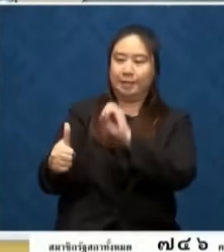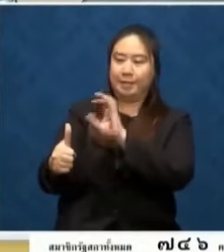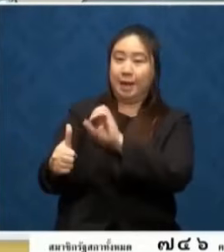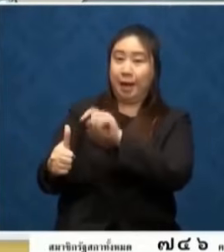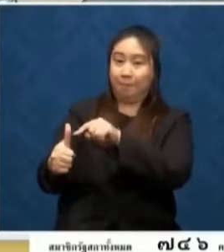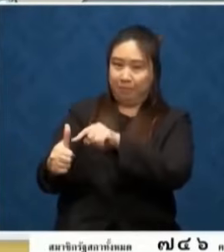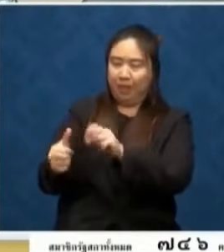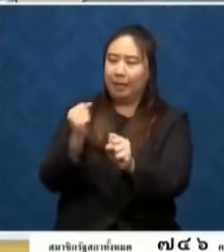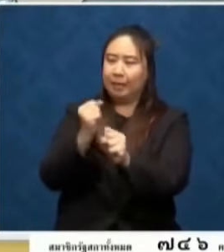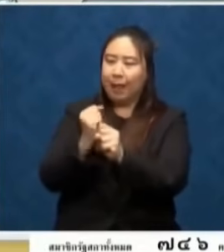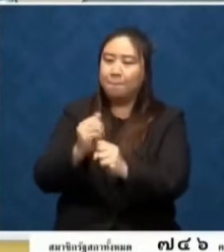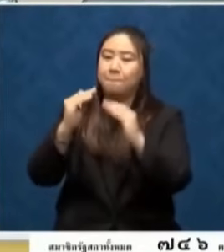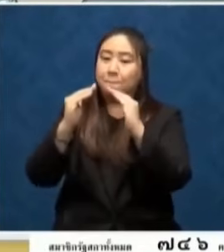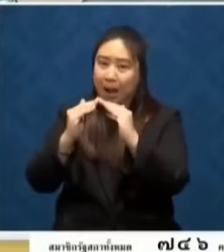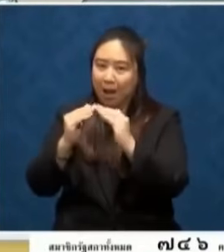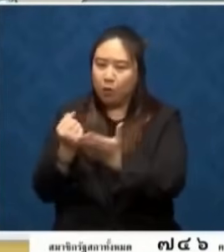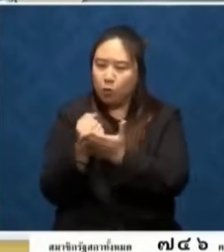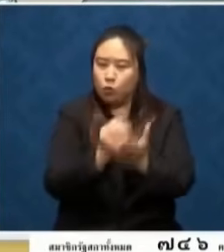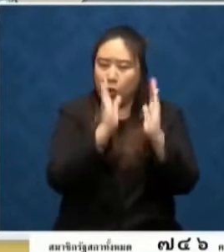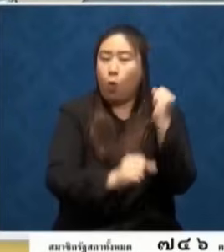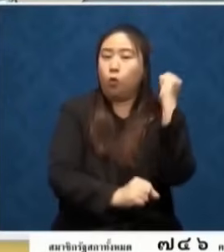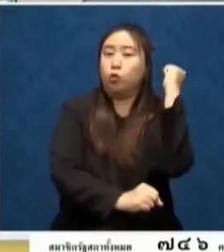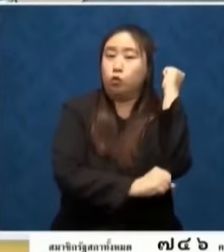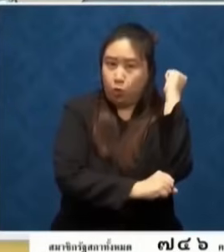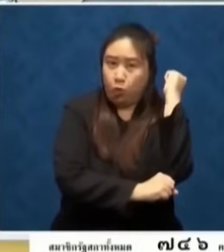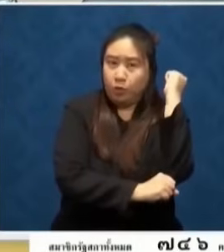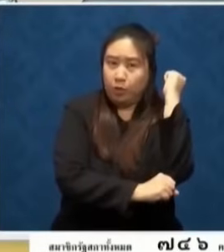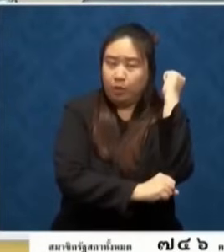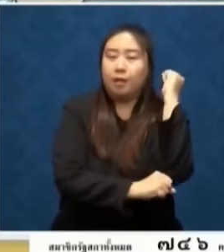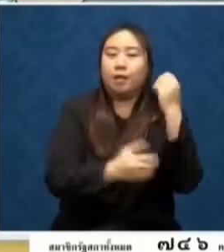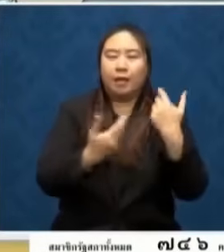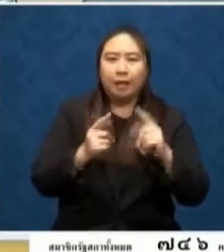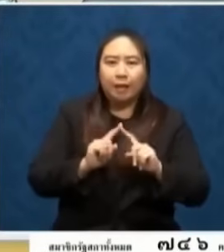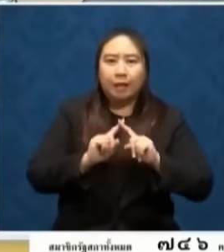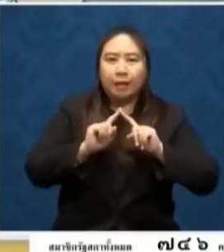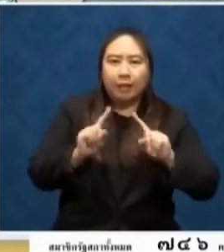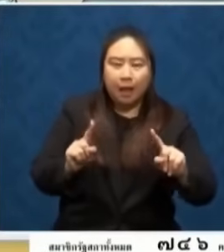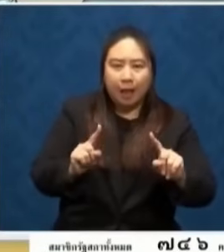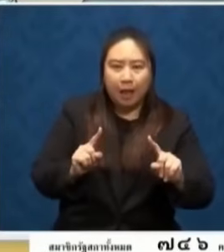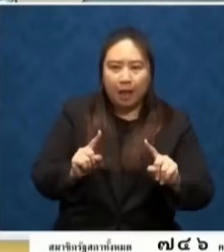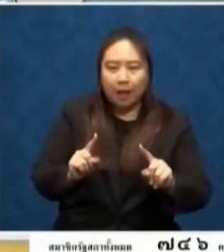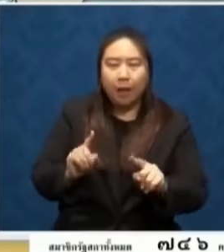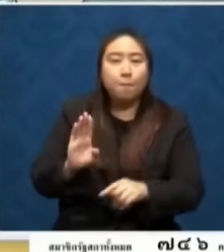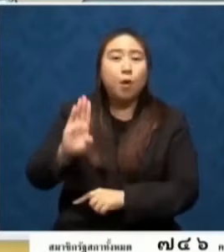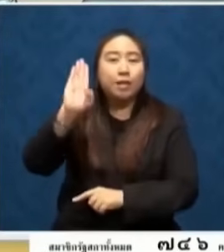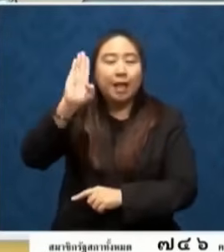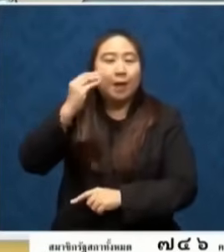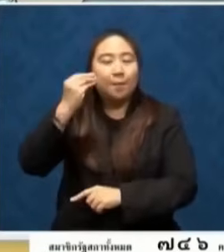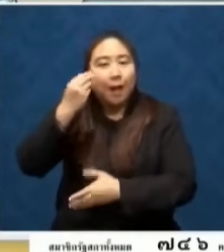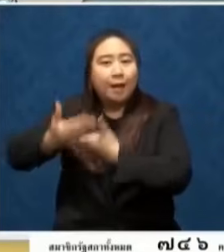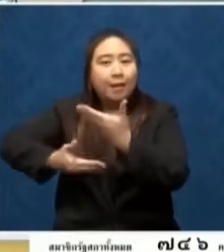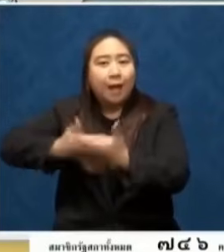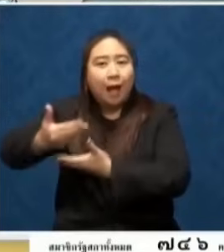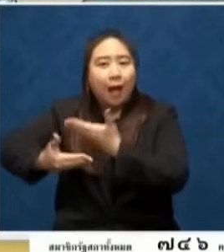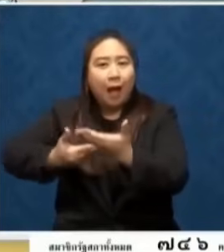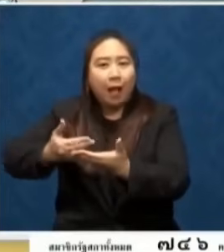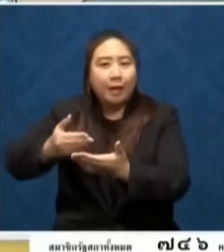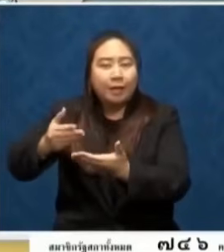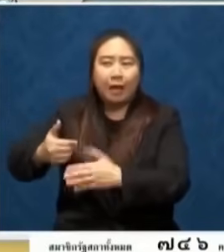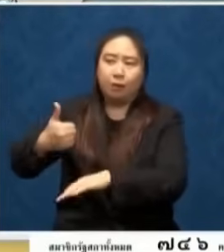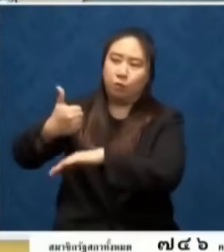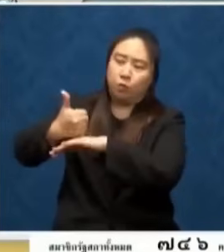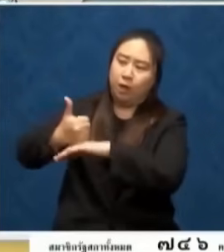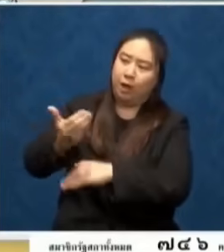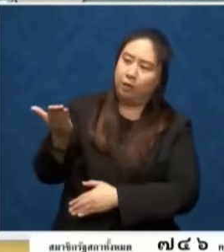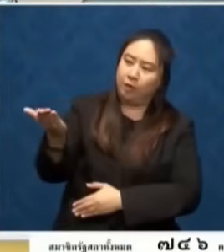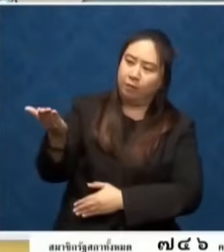นที่มีรายได้น้อยแต่ผมไม่โอกาสรู้จักบริหารอสังหาริมทรัพย์อย่างท่านเชษฐ